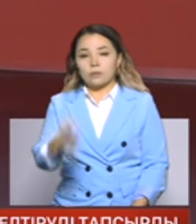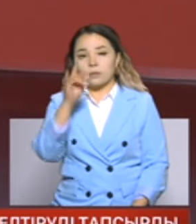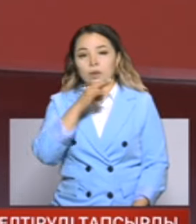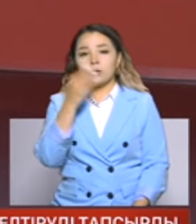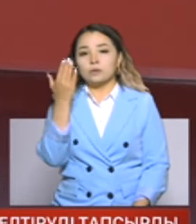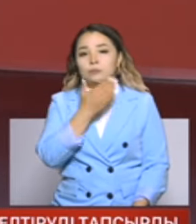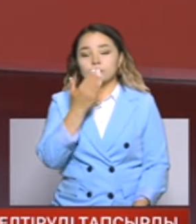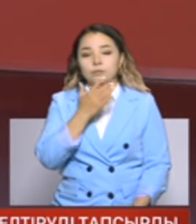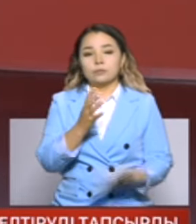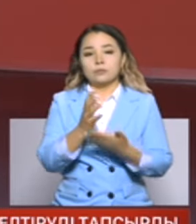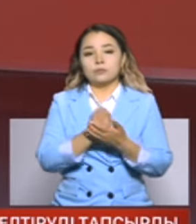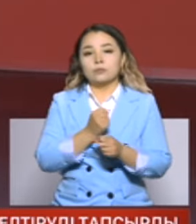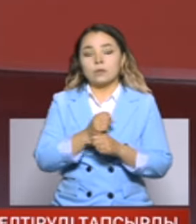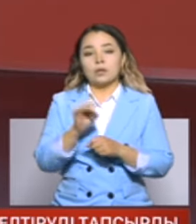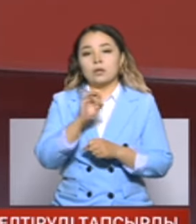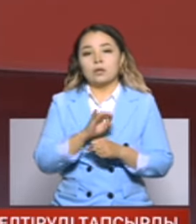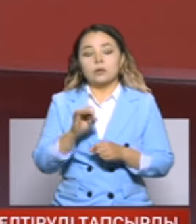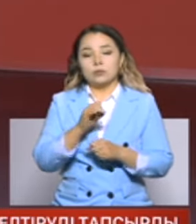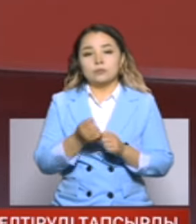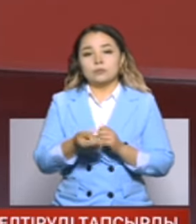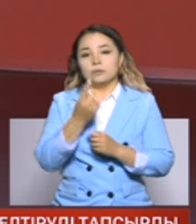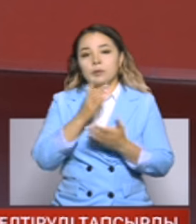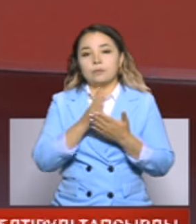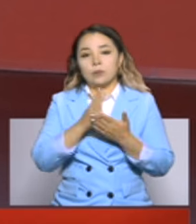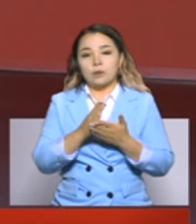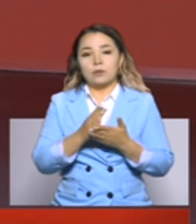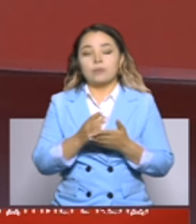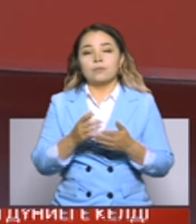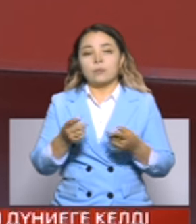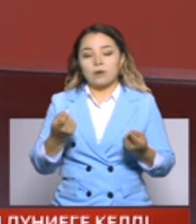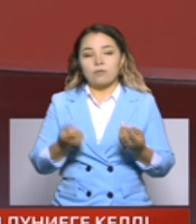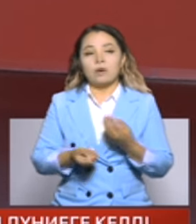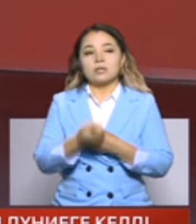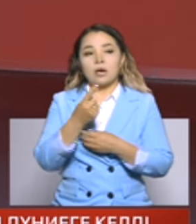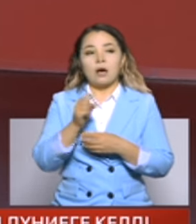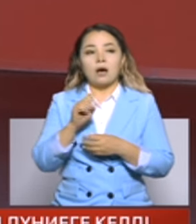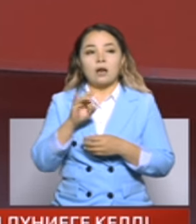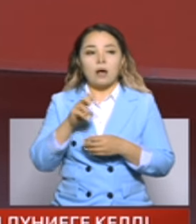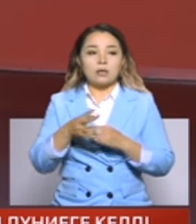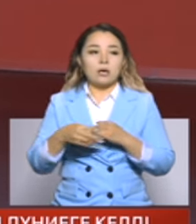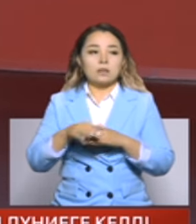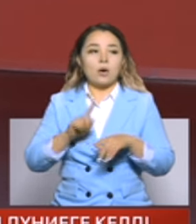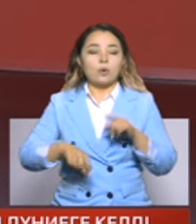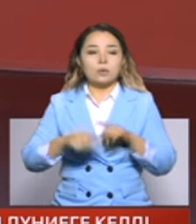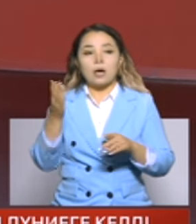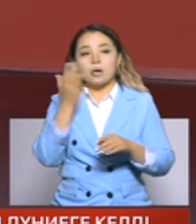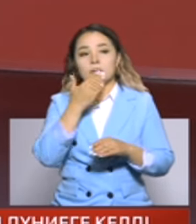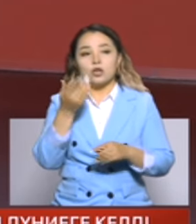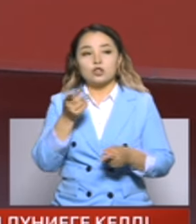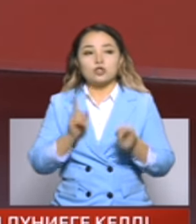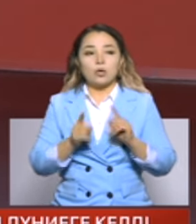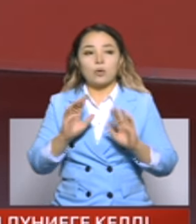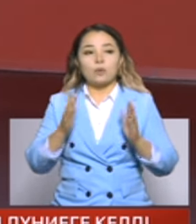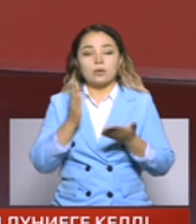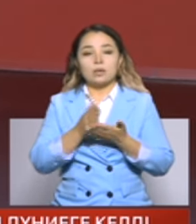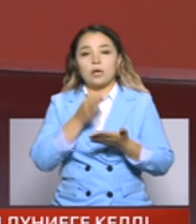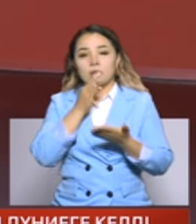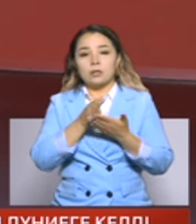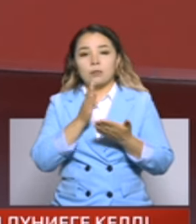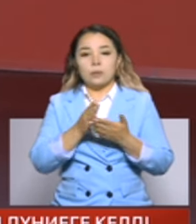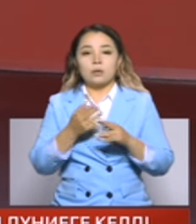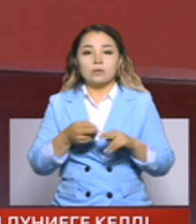Қазақ киносының қоржыны тағы бір тарихи туындымен толықты. «Возрождение Арала» атты отандық фильм шынайы оқиғаға